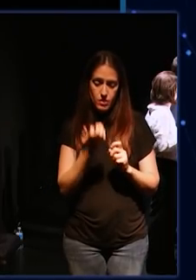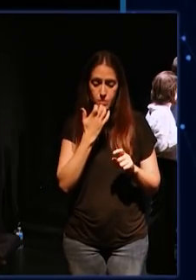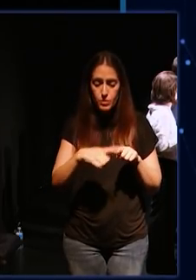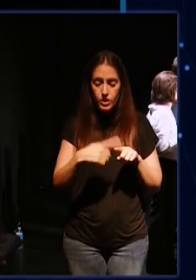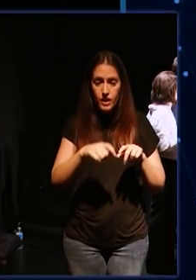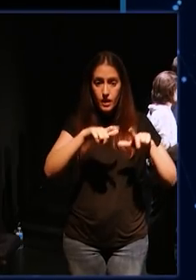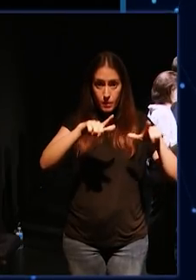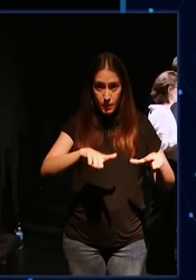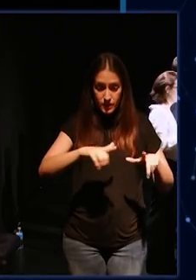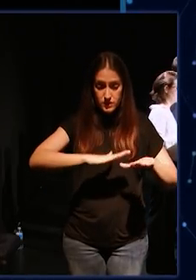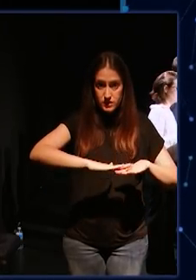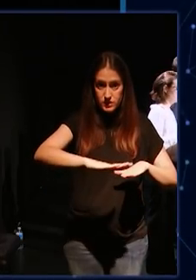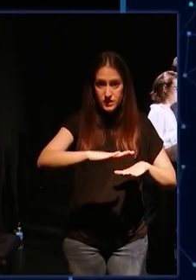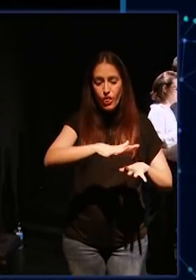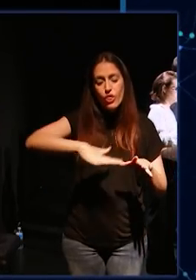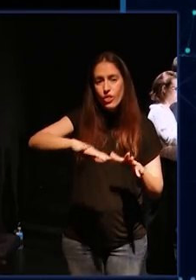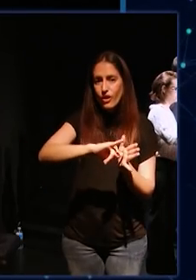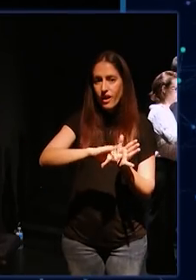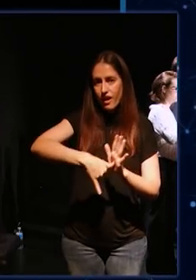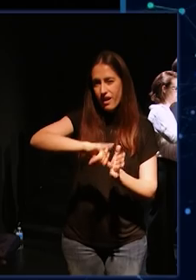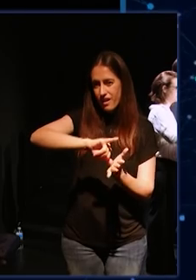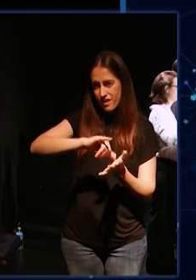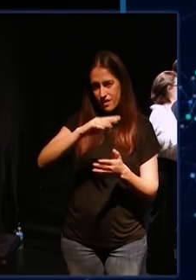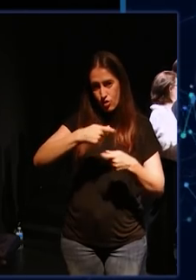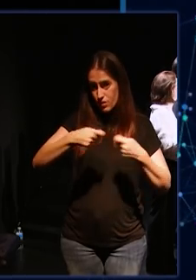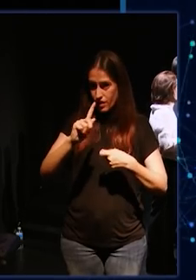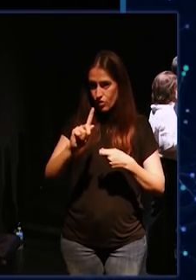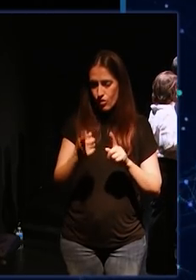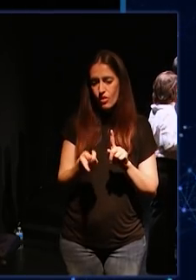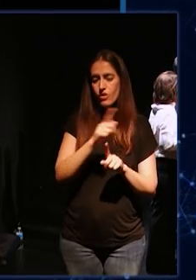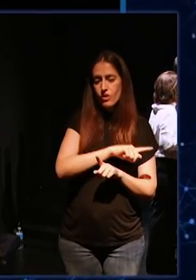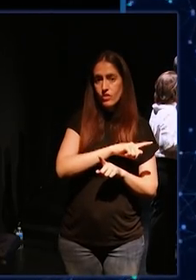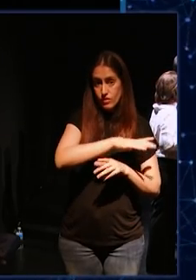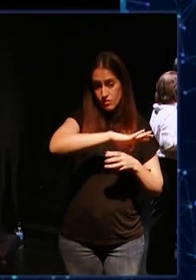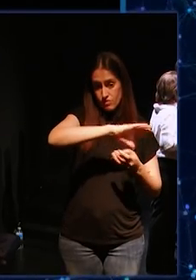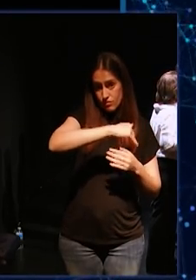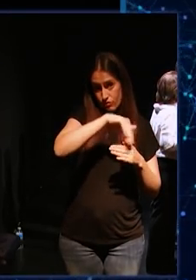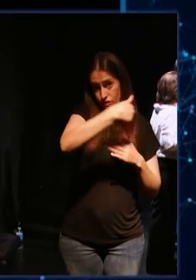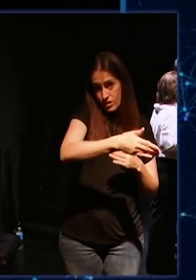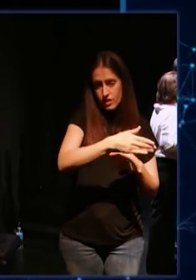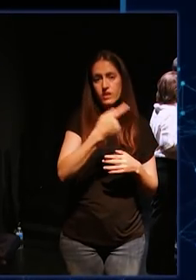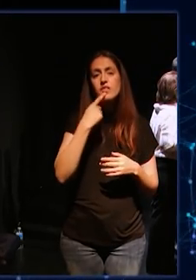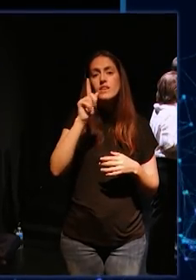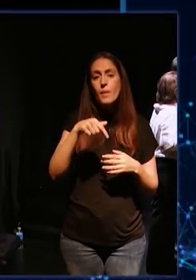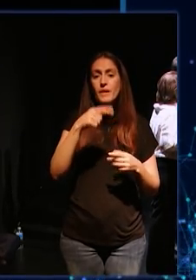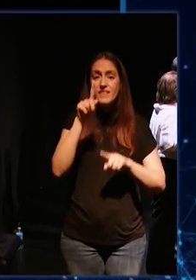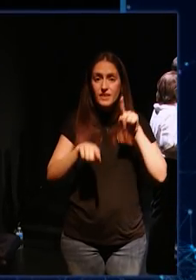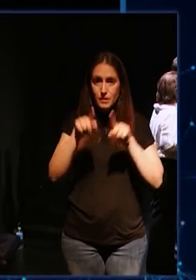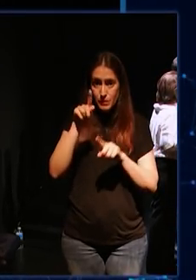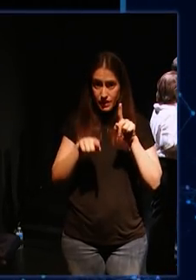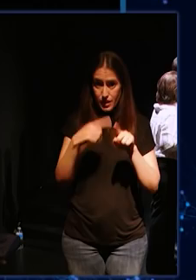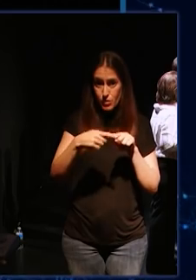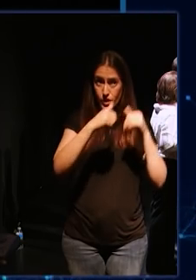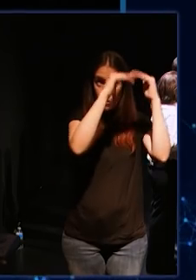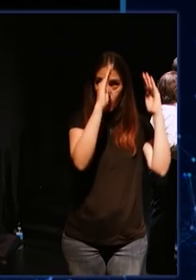eix comercial, sobretot, de no eix comercial, hi pot anar també una vivenda, sinó a més llavors modificar les possibles densitats, perquè normalment aquests